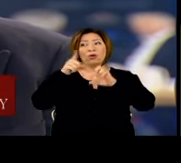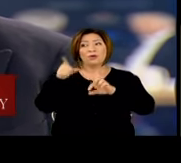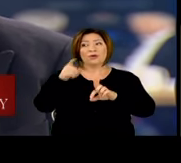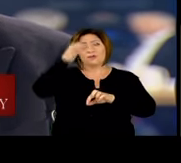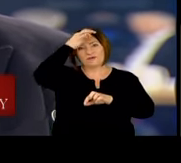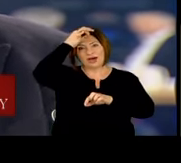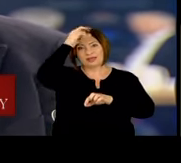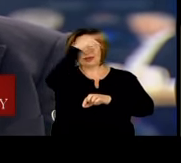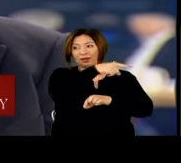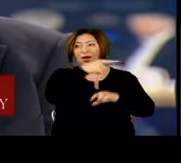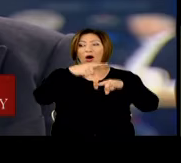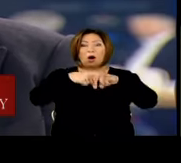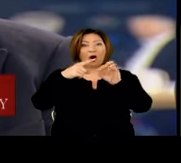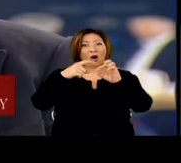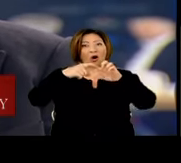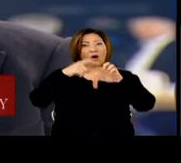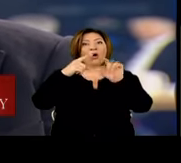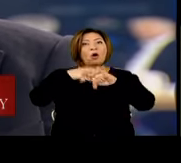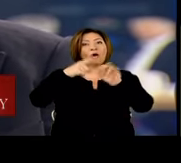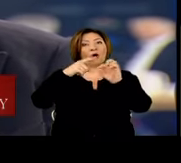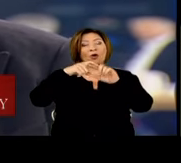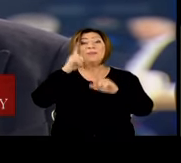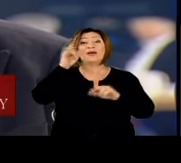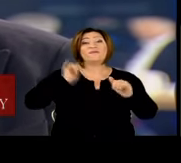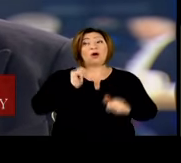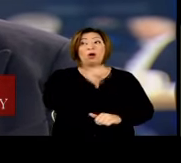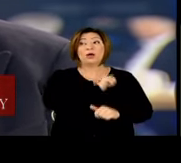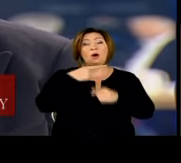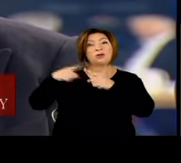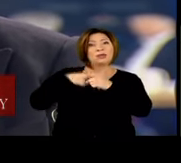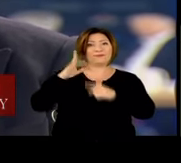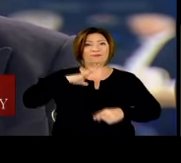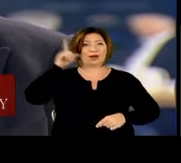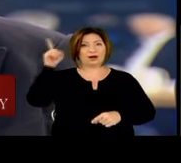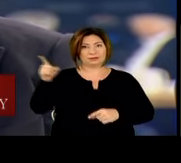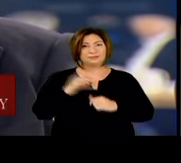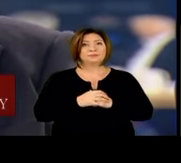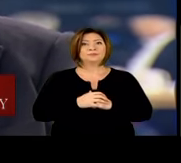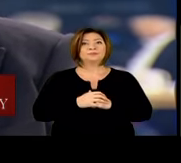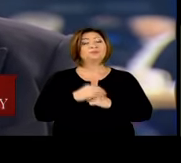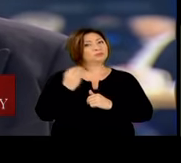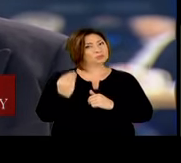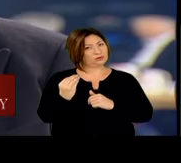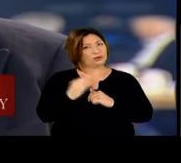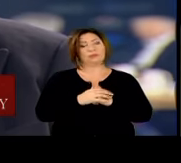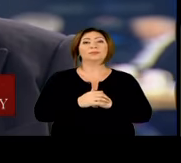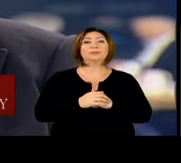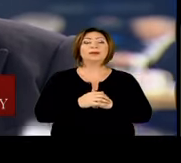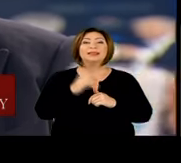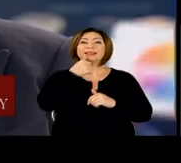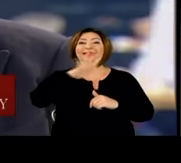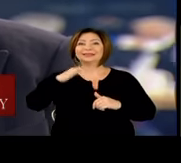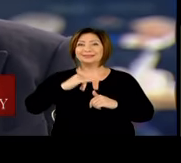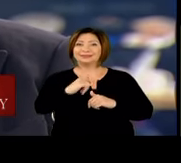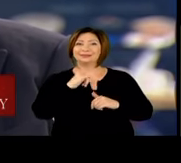Horhor'da, Fatih Horhor'da. Ondan sonra bir de Florya'da. Benim ortaklığım, ortağım var. Güzel. Yine deniz